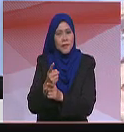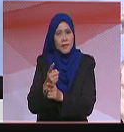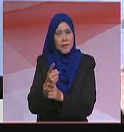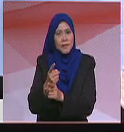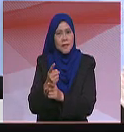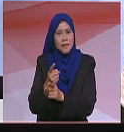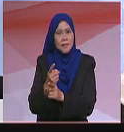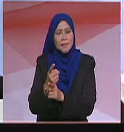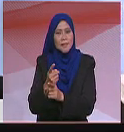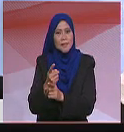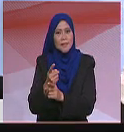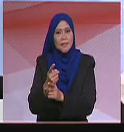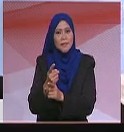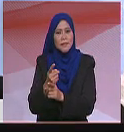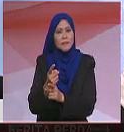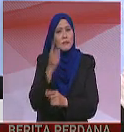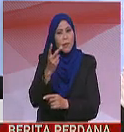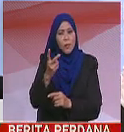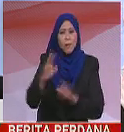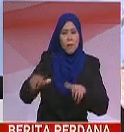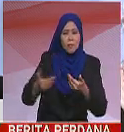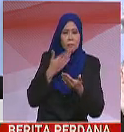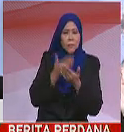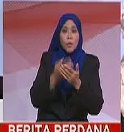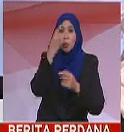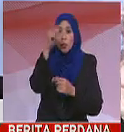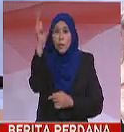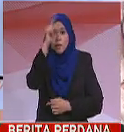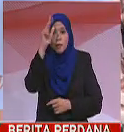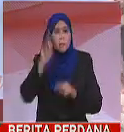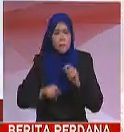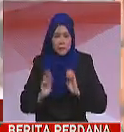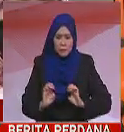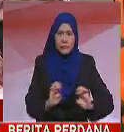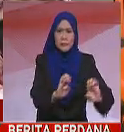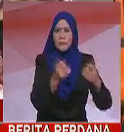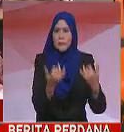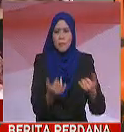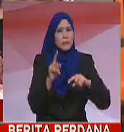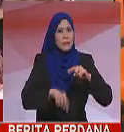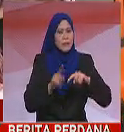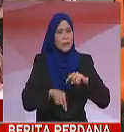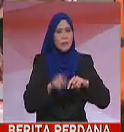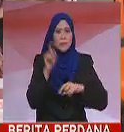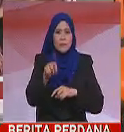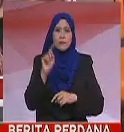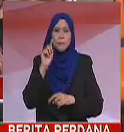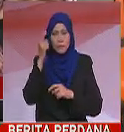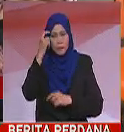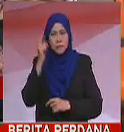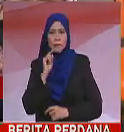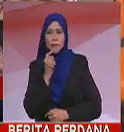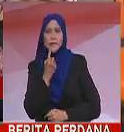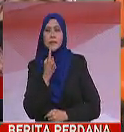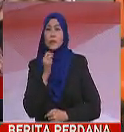lepas tu kita tengok apa yang baik. Bagi kerajaan, tak boleh buat tergesa-gesa. So let us be serious about this. This is not